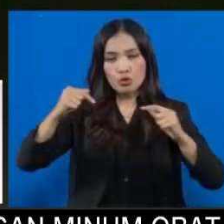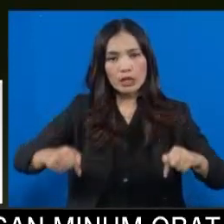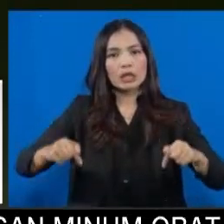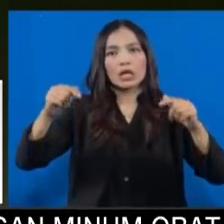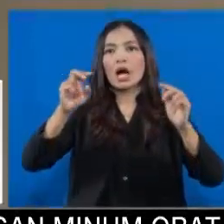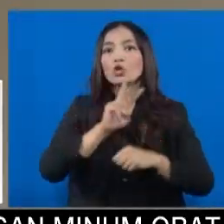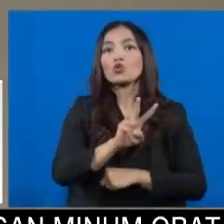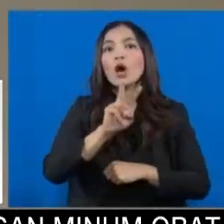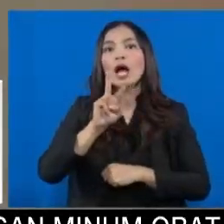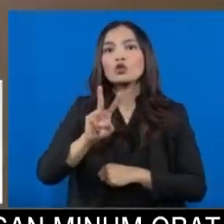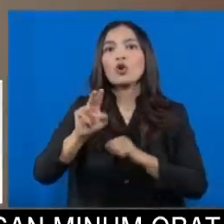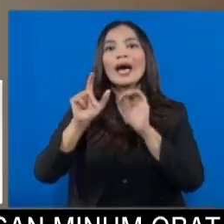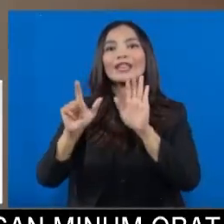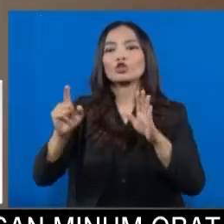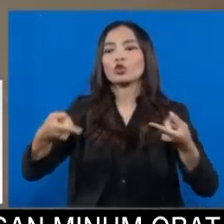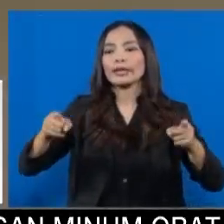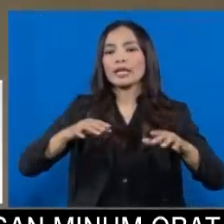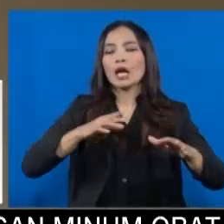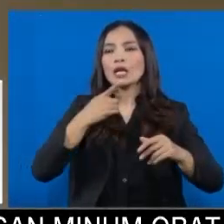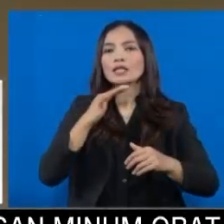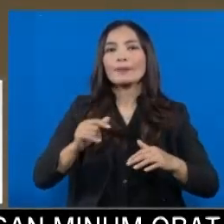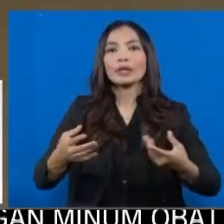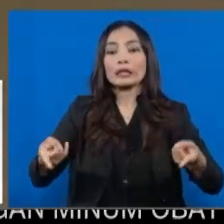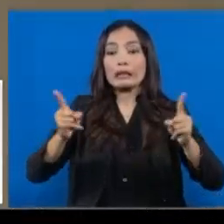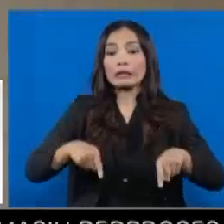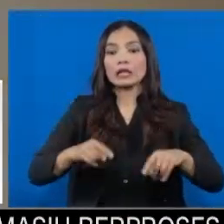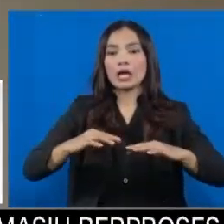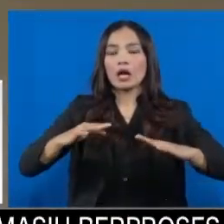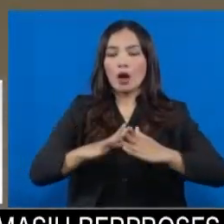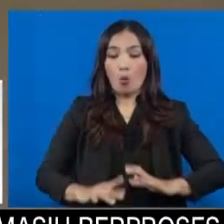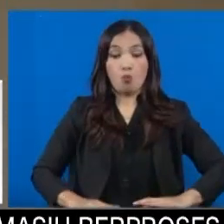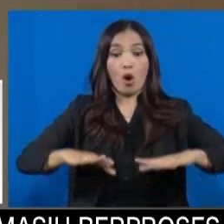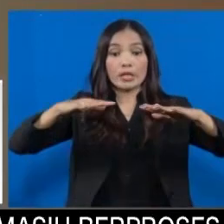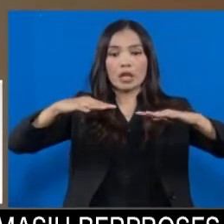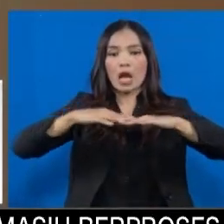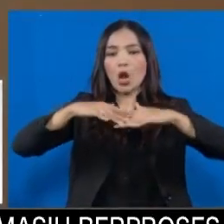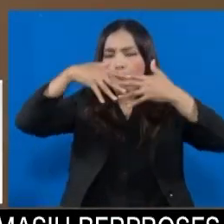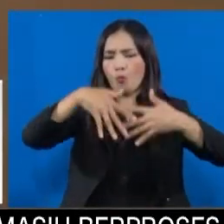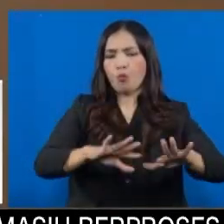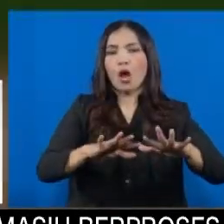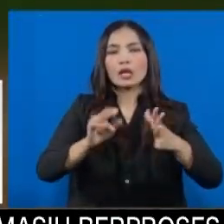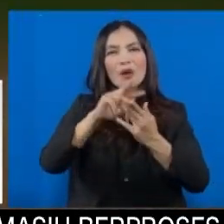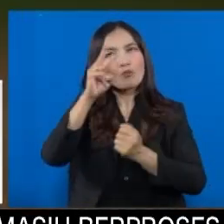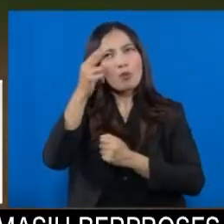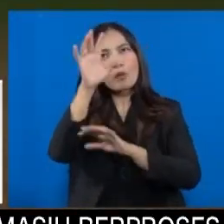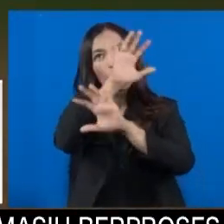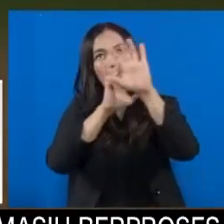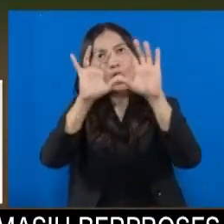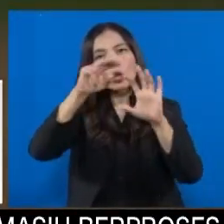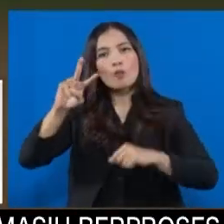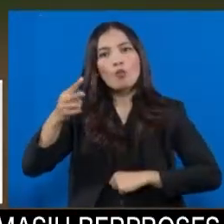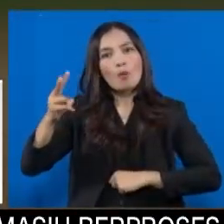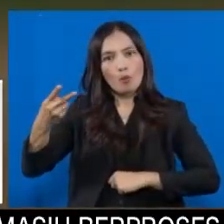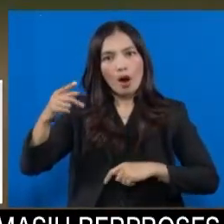memicu 227 kejadian bencana alam di Indonesia seperti banjir, tanah longsor, dan cuaca ekstrim.